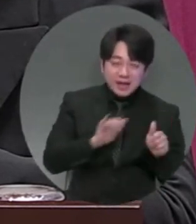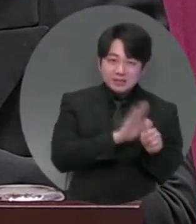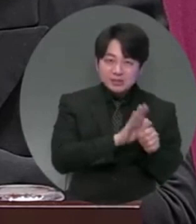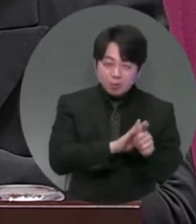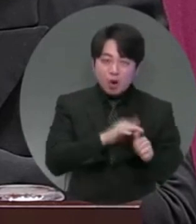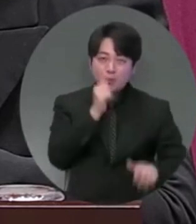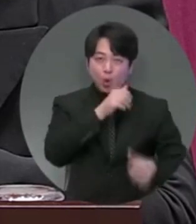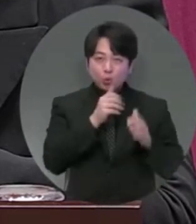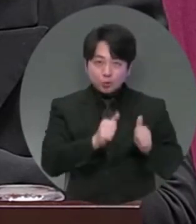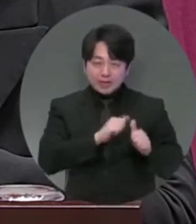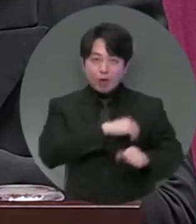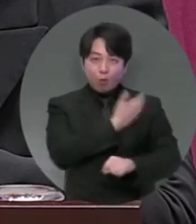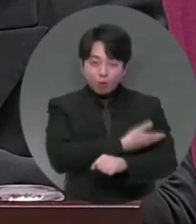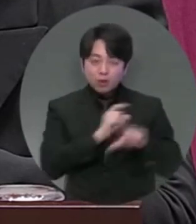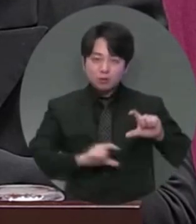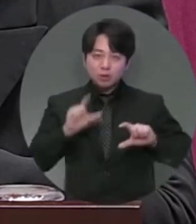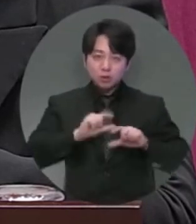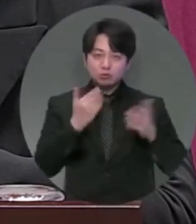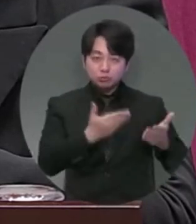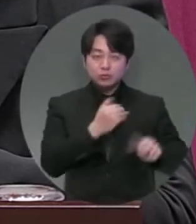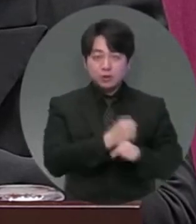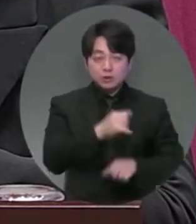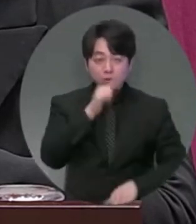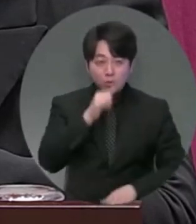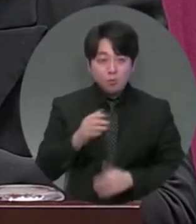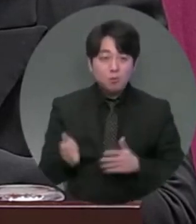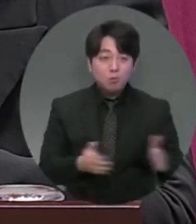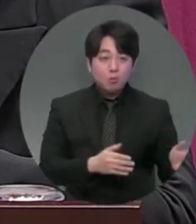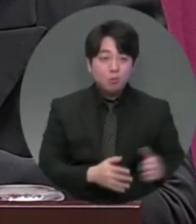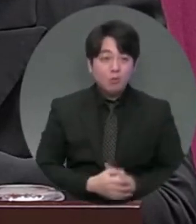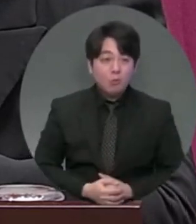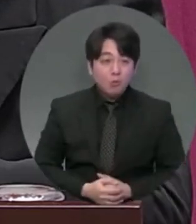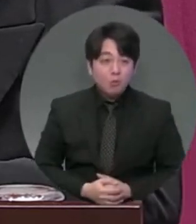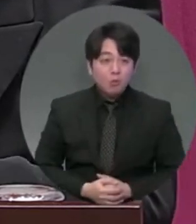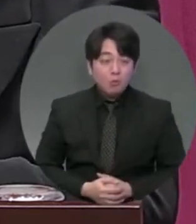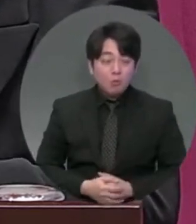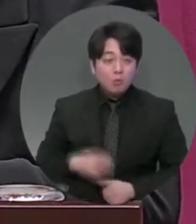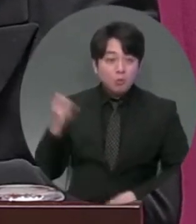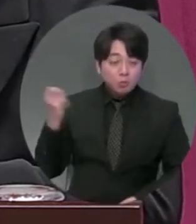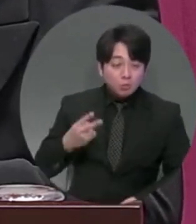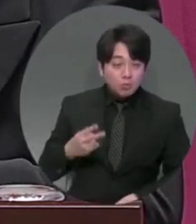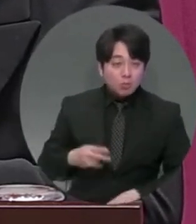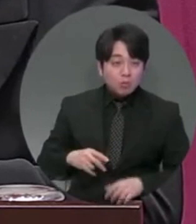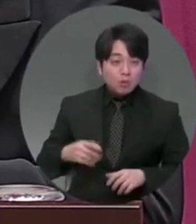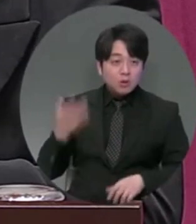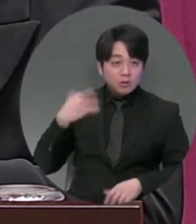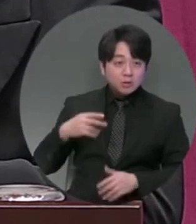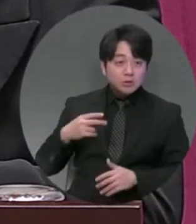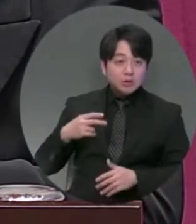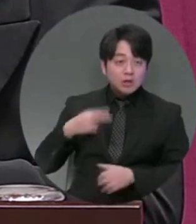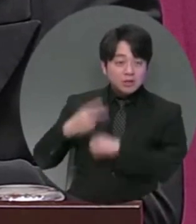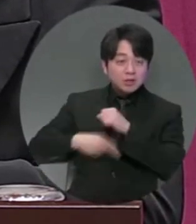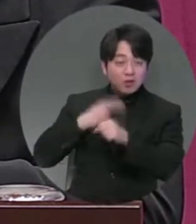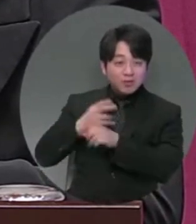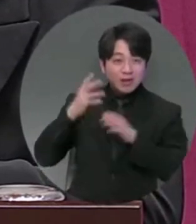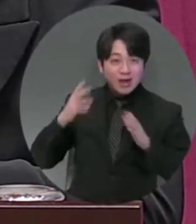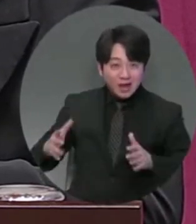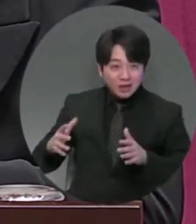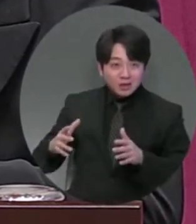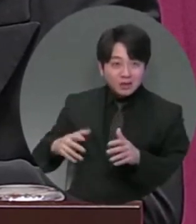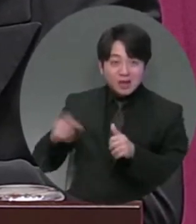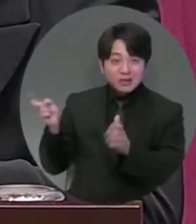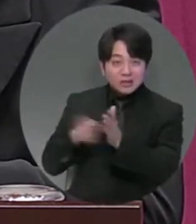이게 조금 뭐 디테일한 얘기입니다만 잠정 조치 불이행제가 원래 2년 이하였거든요 그럼 긴급출 체포가 안